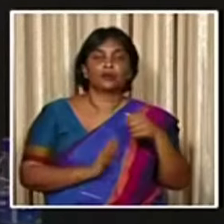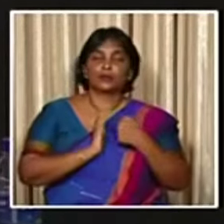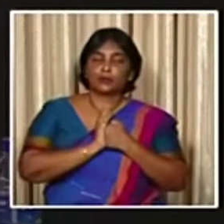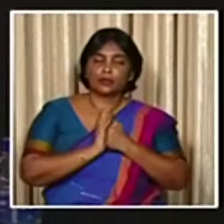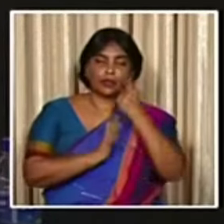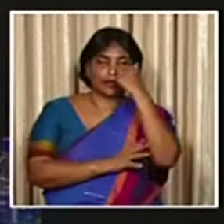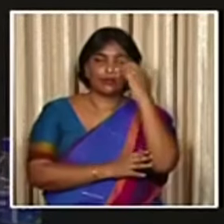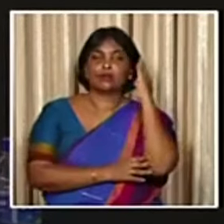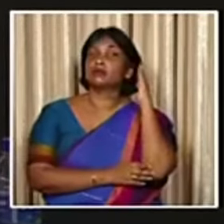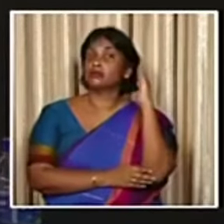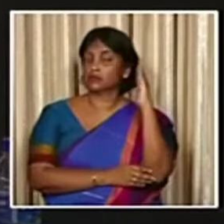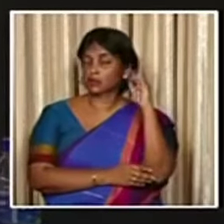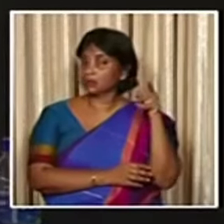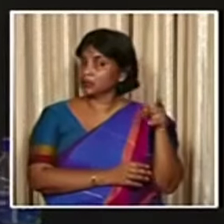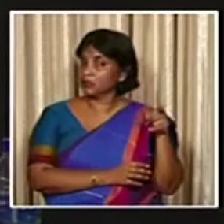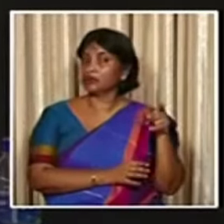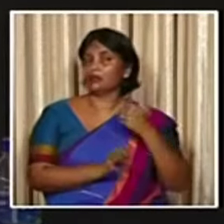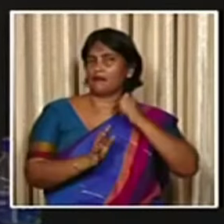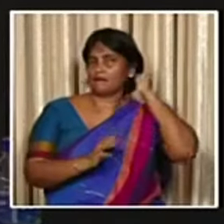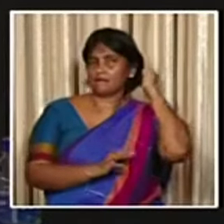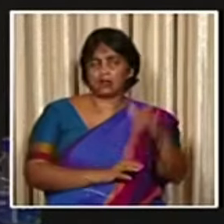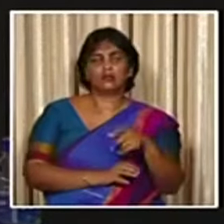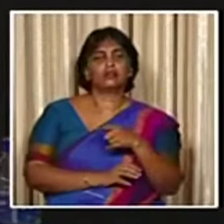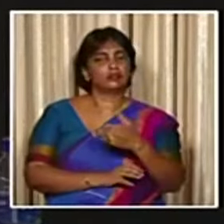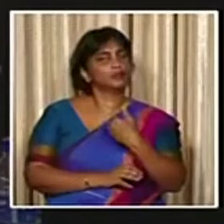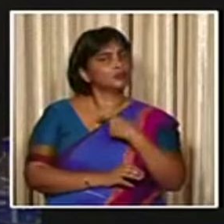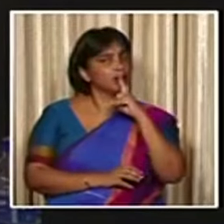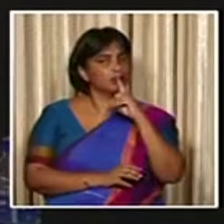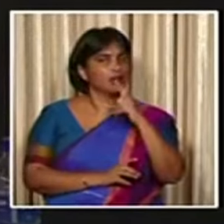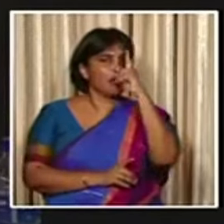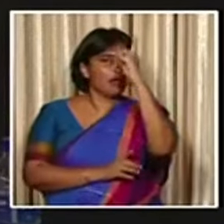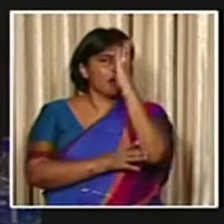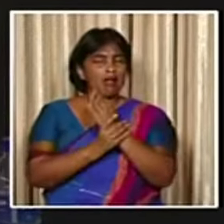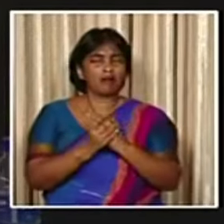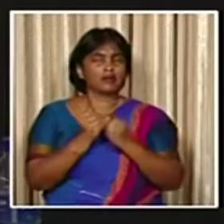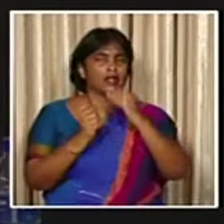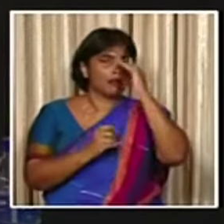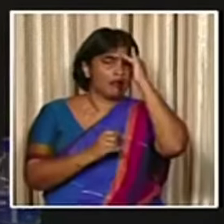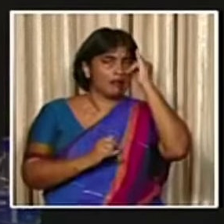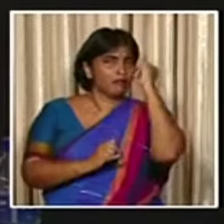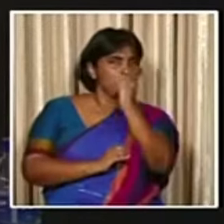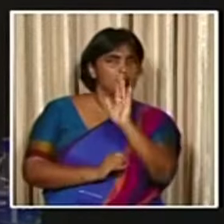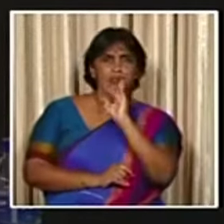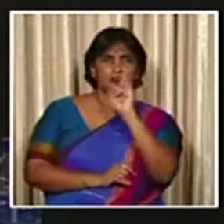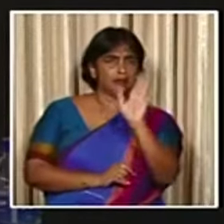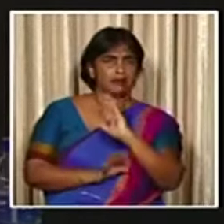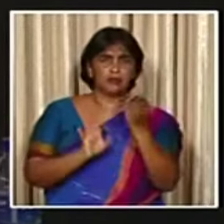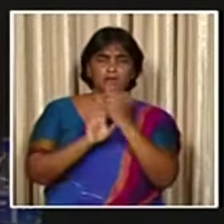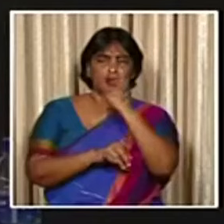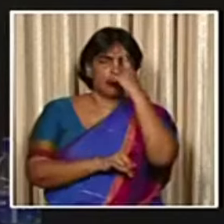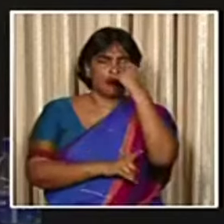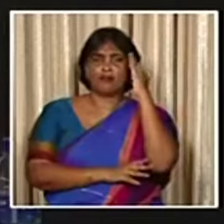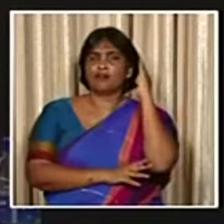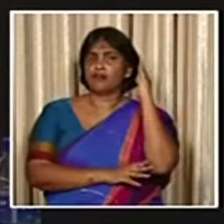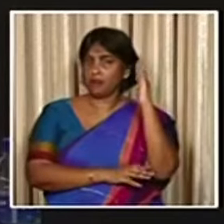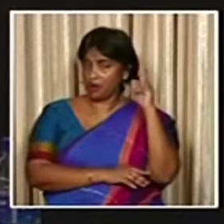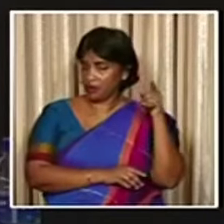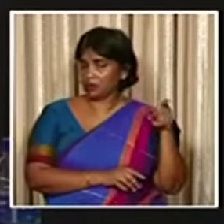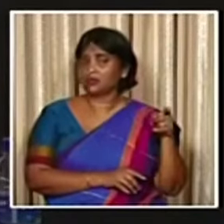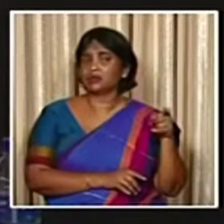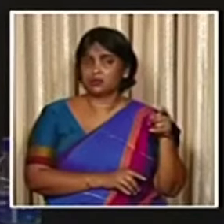උතුම් කාඩිනල් මැල්කම් රන්ජිත් හිමිපාණන්ට අපහාස කරා. අපි කියන්නේ මේ ආගමික නායකයන්ට අපහාස කරන්න එපා. එදා කාඩිනල්